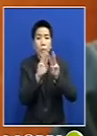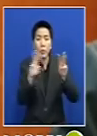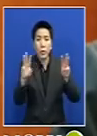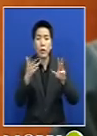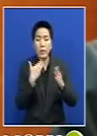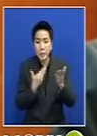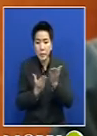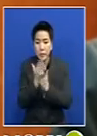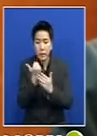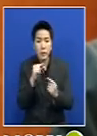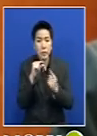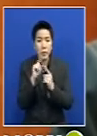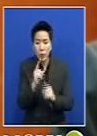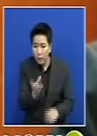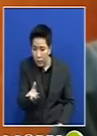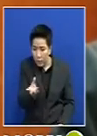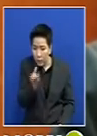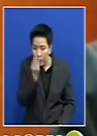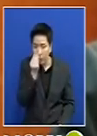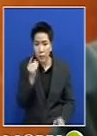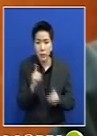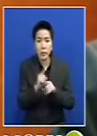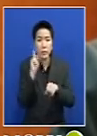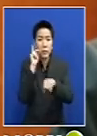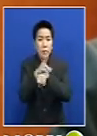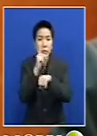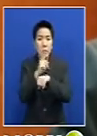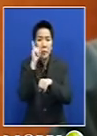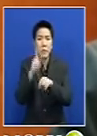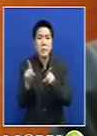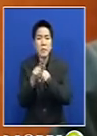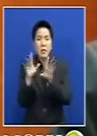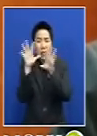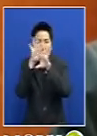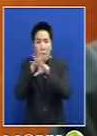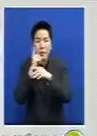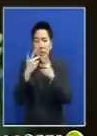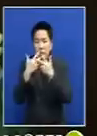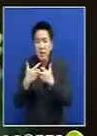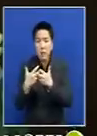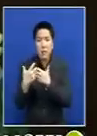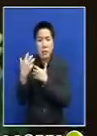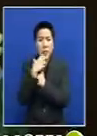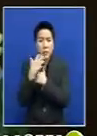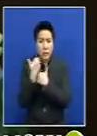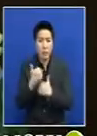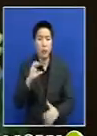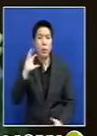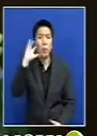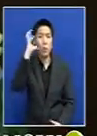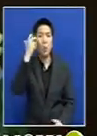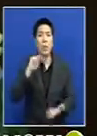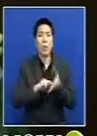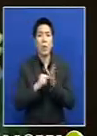ใช้ภาษาแบบซ้ายแบบเก่าของคนยุคผมเนี่ยอินเทอร์เน็ตกลายเป็นเครื่องมือของการจัดตั้งชุดที่ใหญ่ที่สุดโลกทั้งโลกคือสนาม